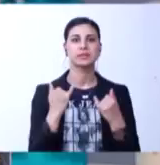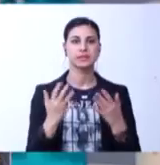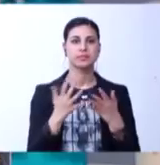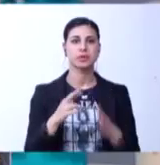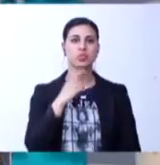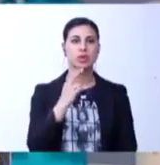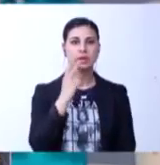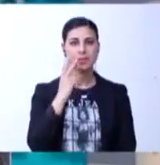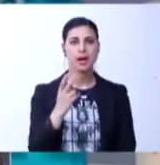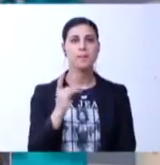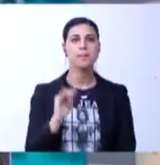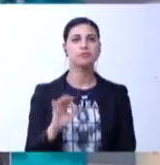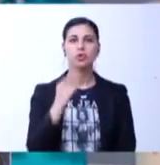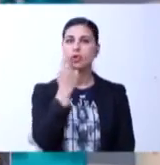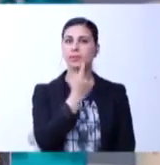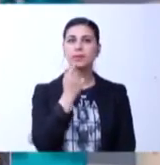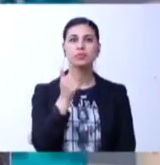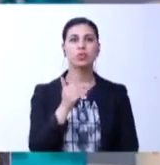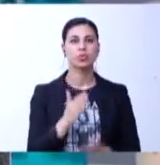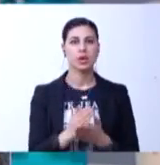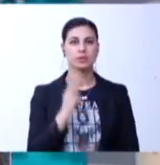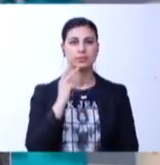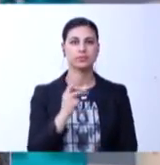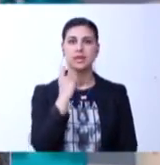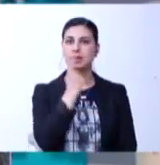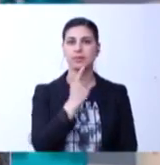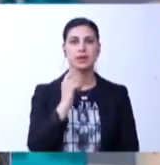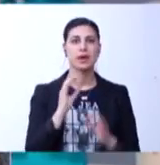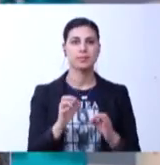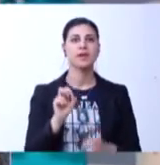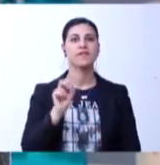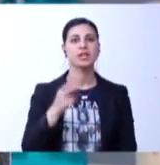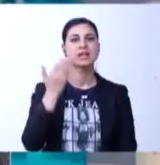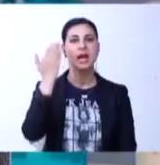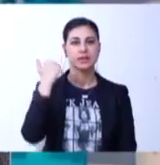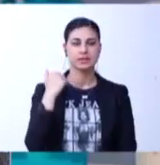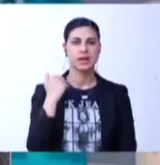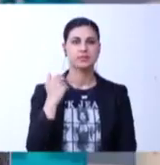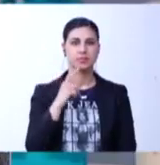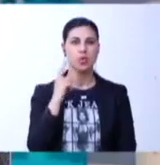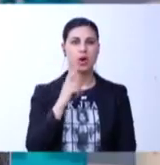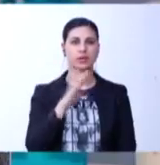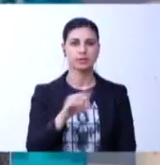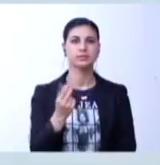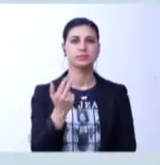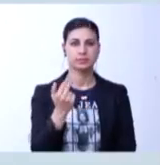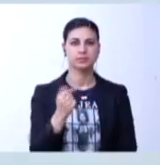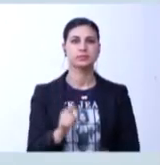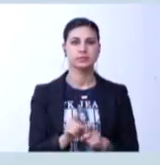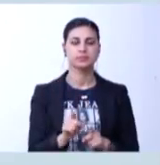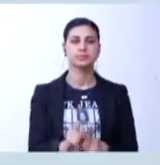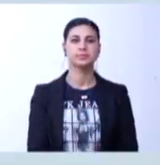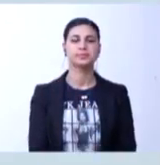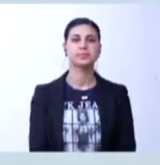გაცილებით უფრო მეტ ყურადღებას აქცევენ კბილების თანკბილას, ვიდრე ადრე. მოზარდებიც,